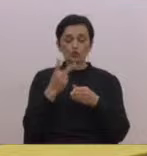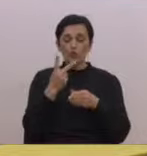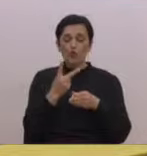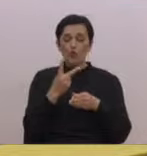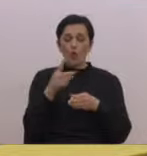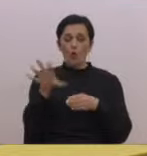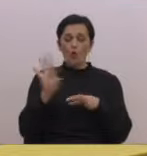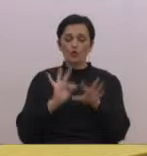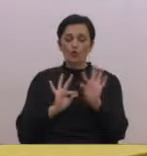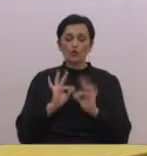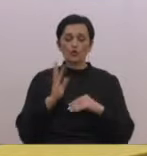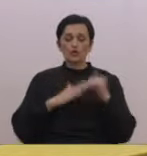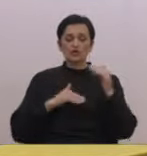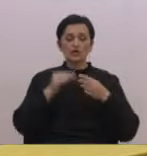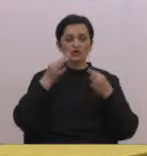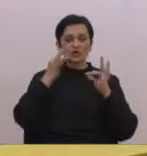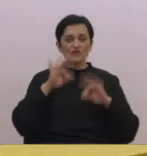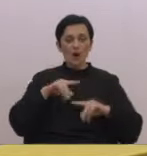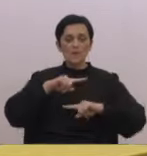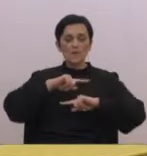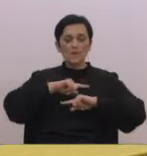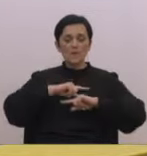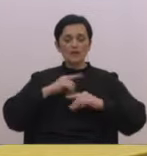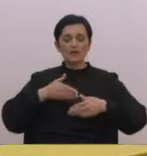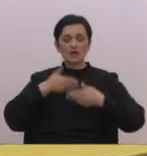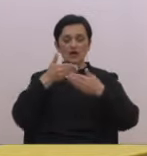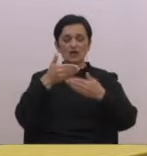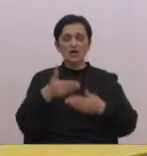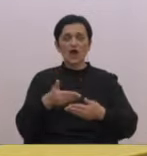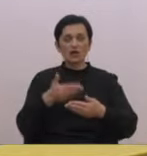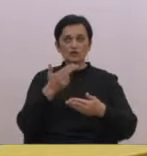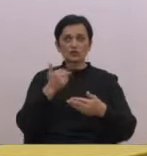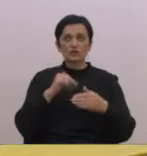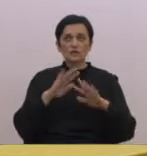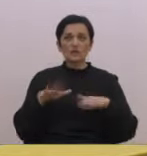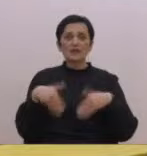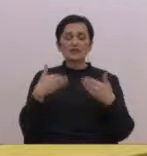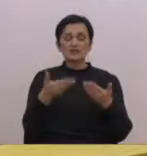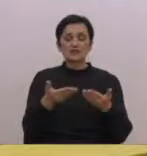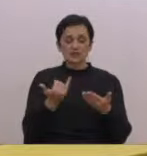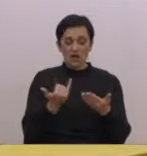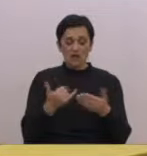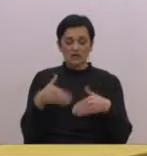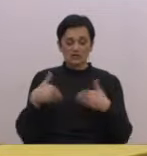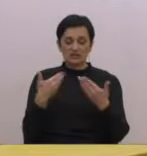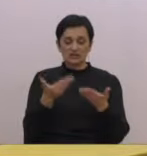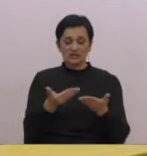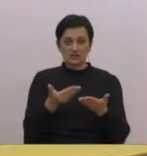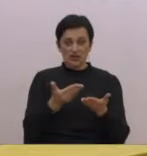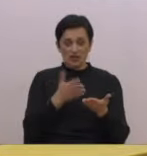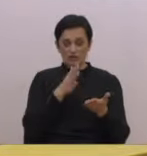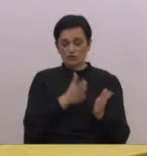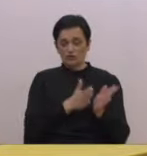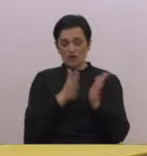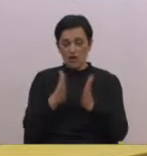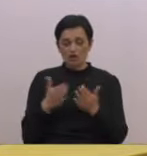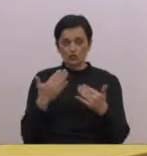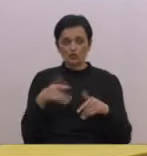კვალიფიციური ფინალისტი, რომელიც გადავიდა წინადადებების წარმოდგენის ეტაპზე, ან RFP ფაზაზე,